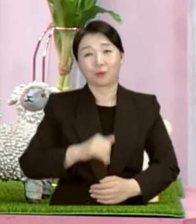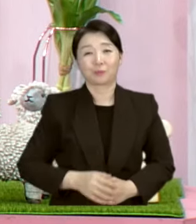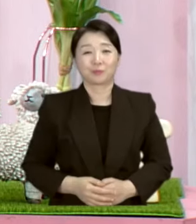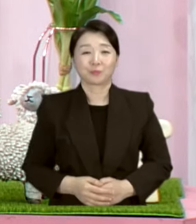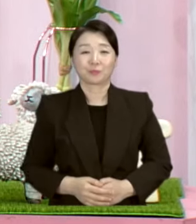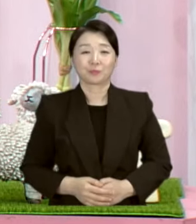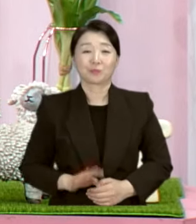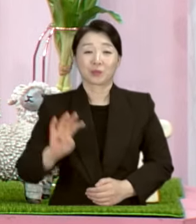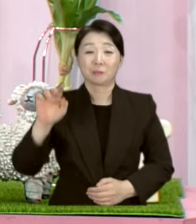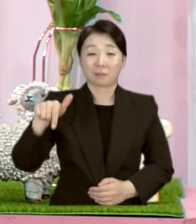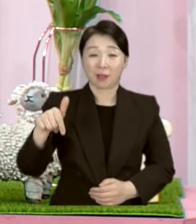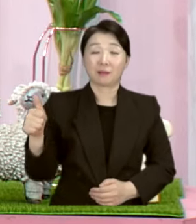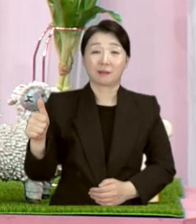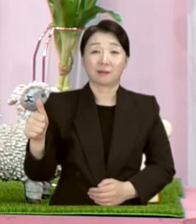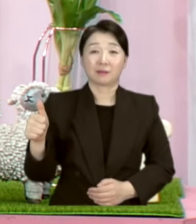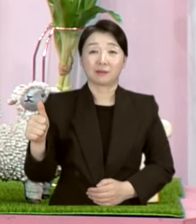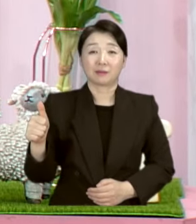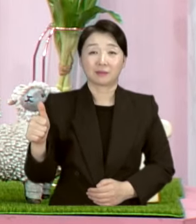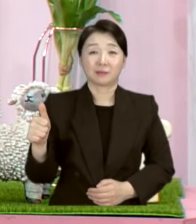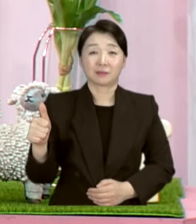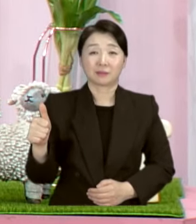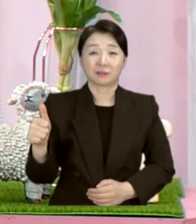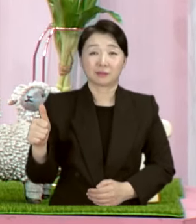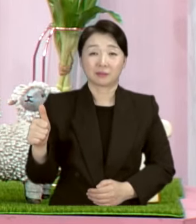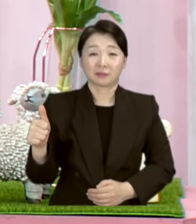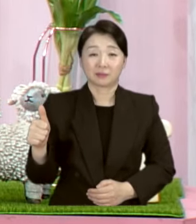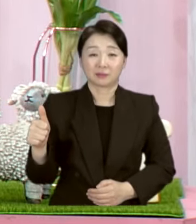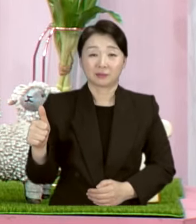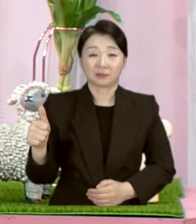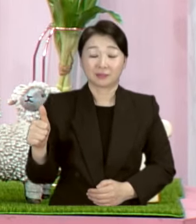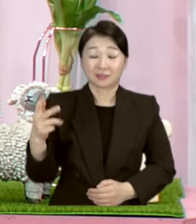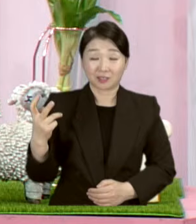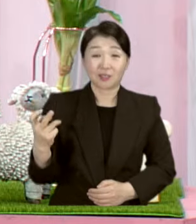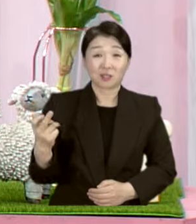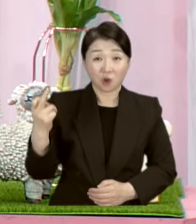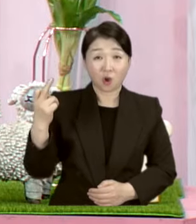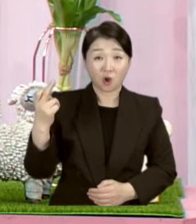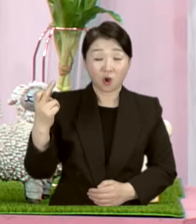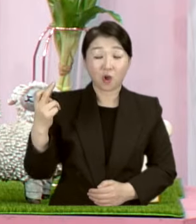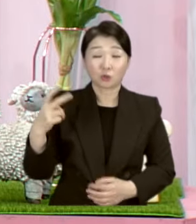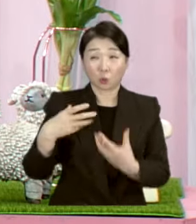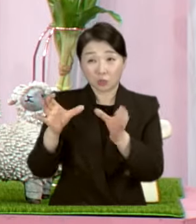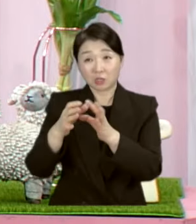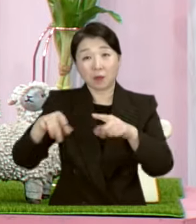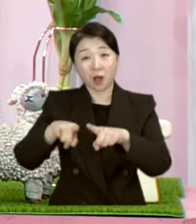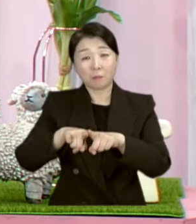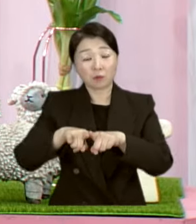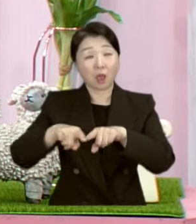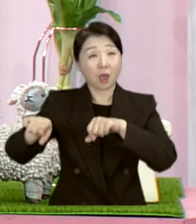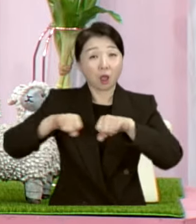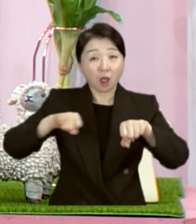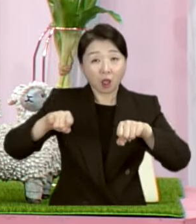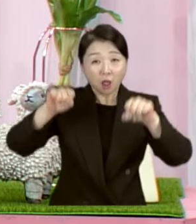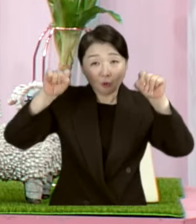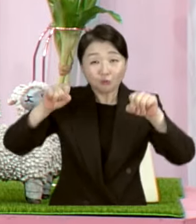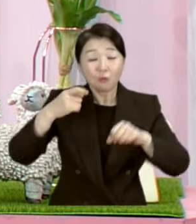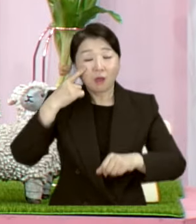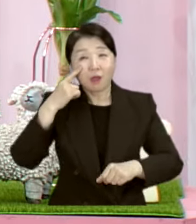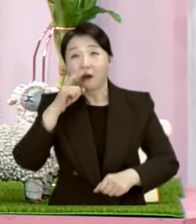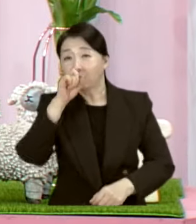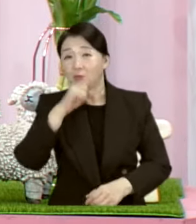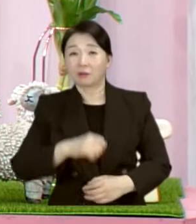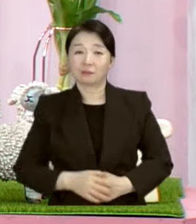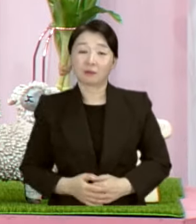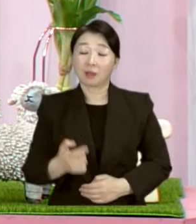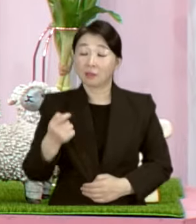존경하는데 그 박태환 선수가 이제 박태환 선수가 아니라 형이 되고 같은 팀으로 운동할 수 있어서 네. 굉장히 좋았고